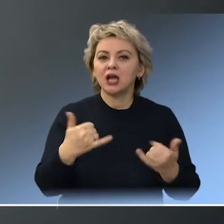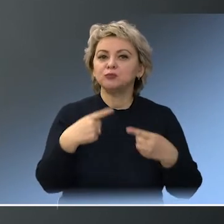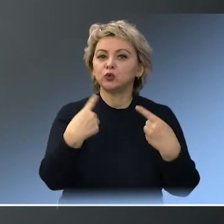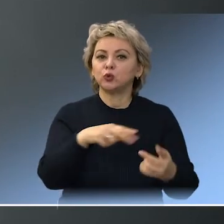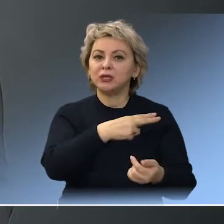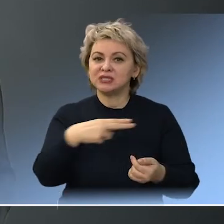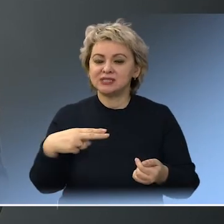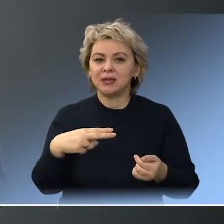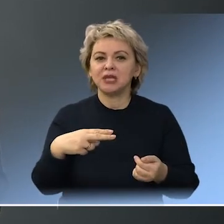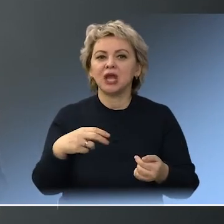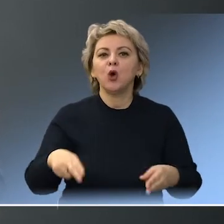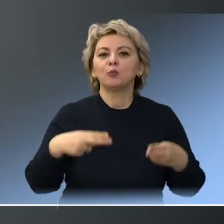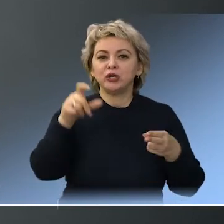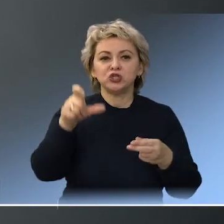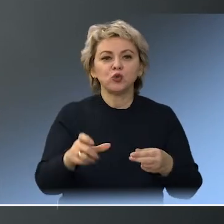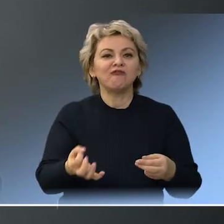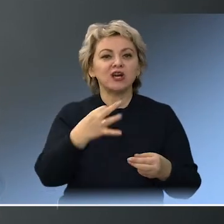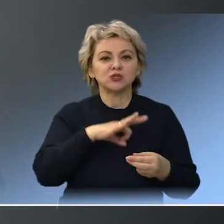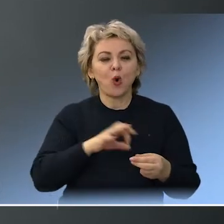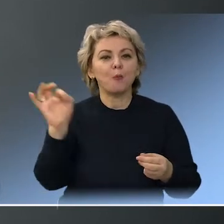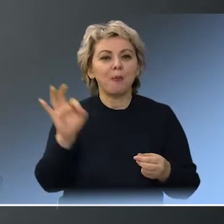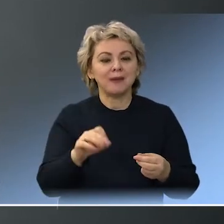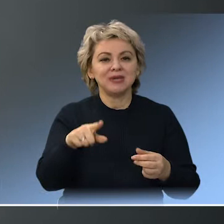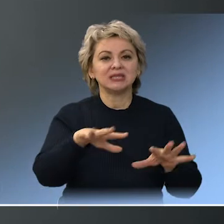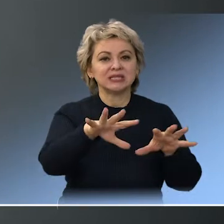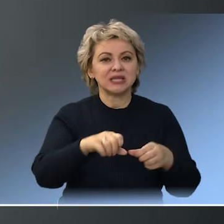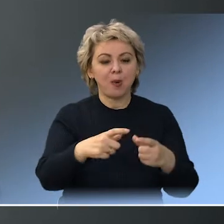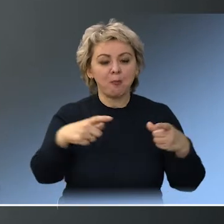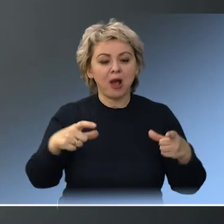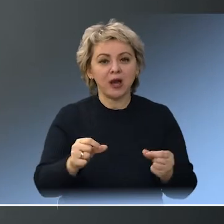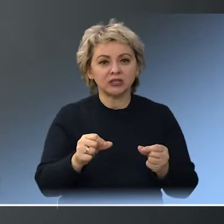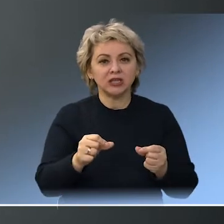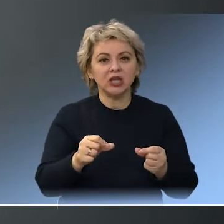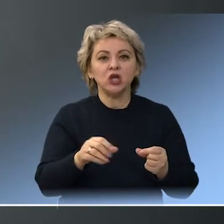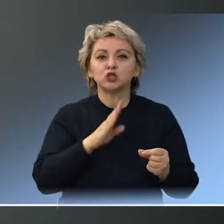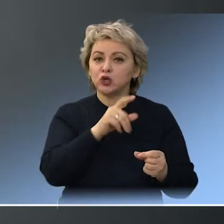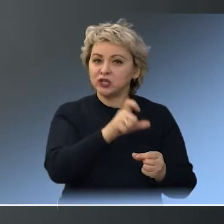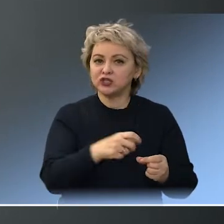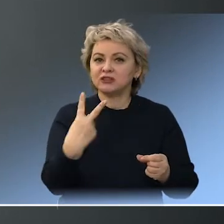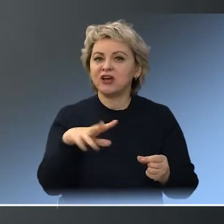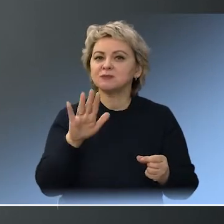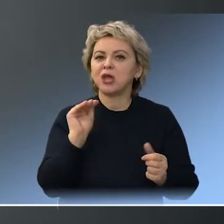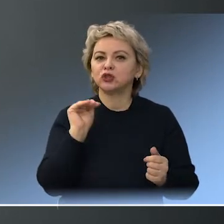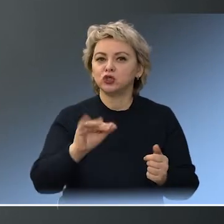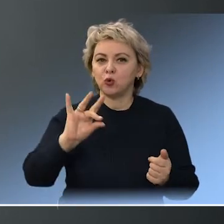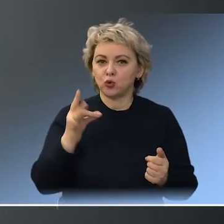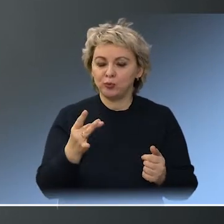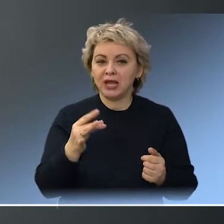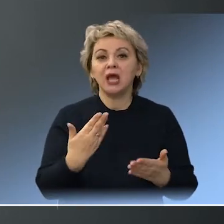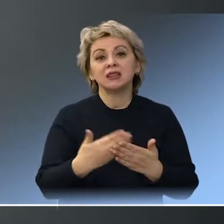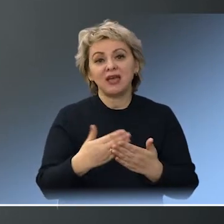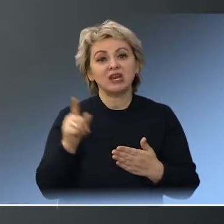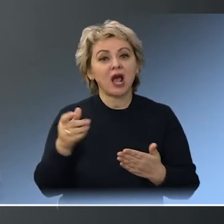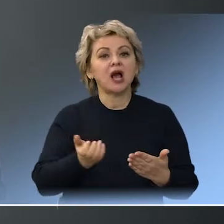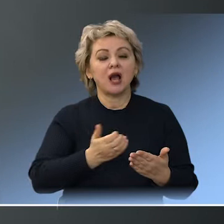другим темам. Злоумышленница воспользовалась моментом и сняла с банковской карты потерпевшей 25 тысяч рублей. Видимо,